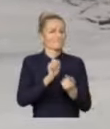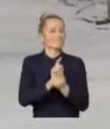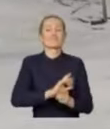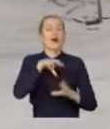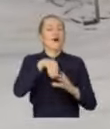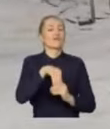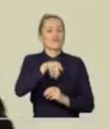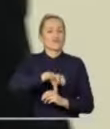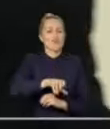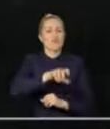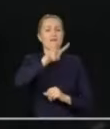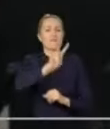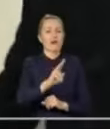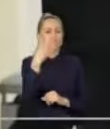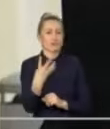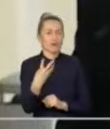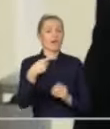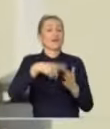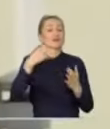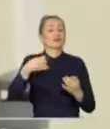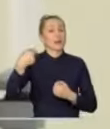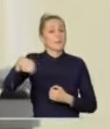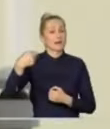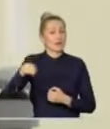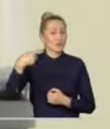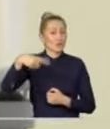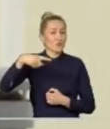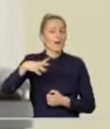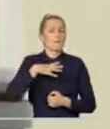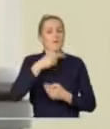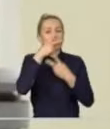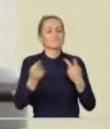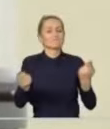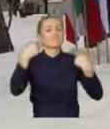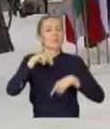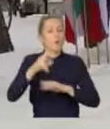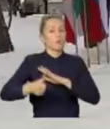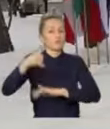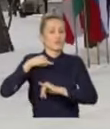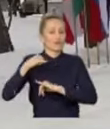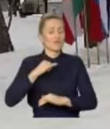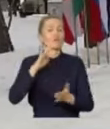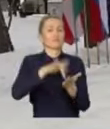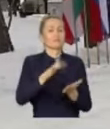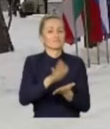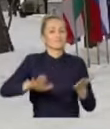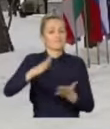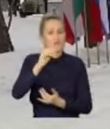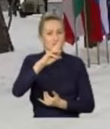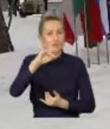Wyszehradzkiej. Dziś prezydent Andrzej Duda gościł przywódców V4 na Mierzei Helskiej.